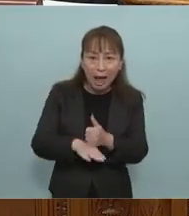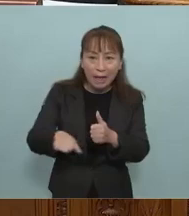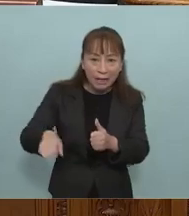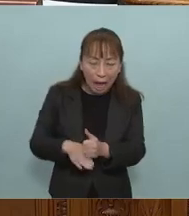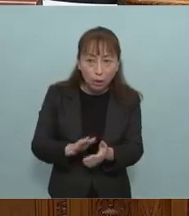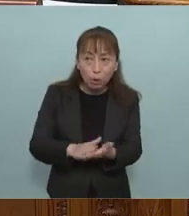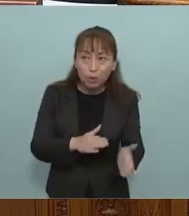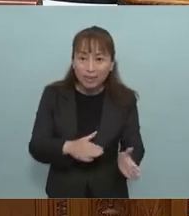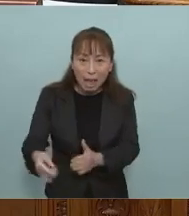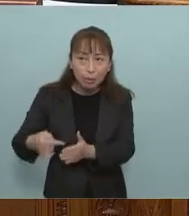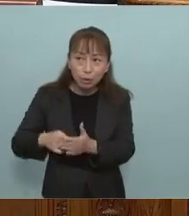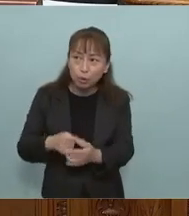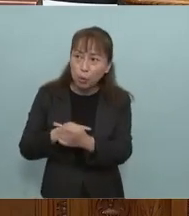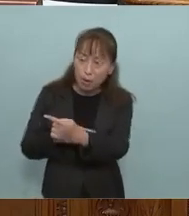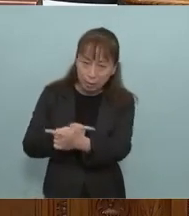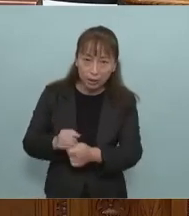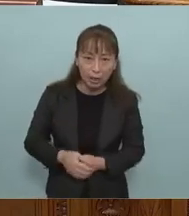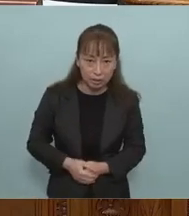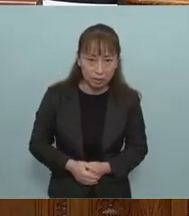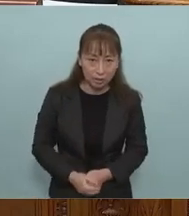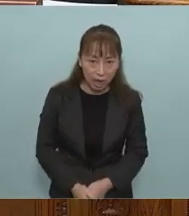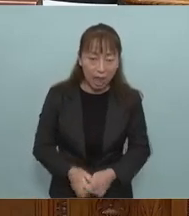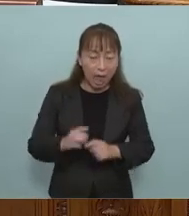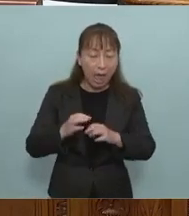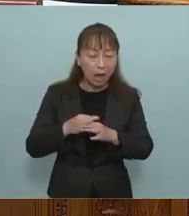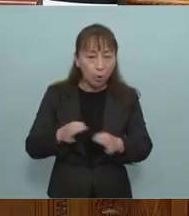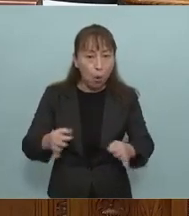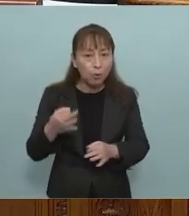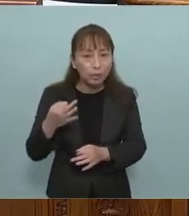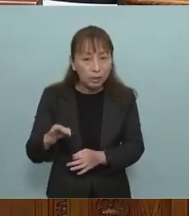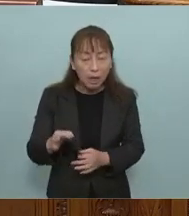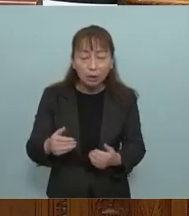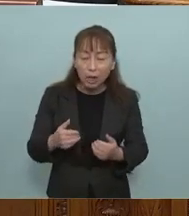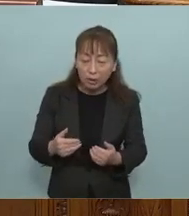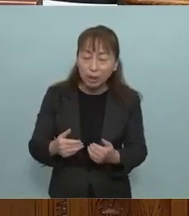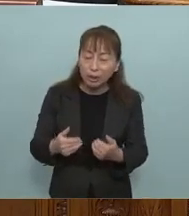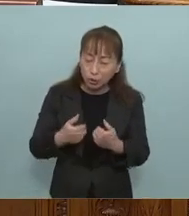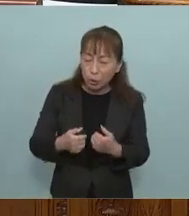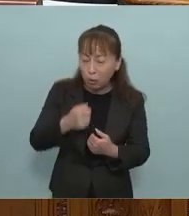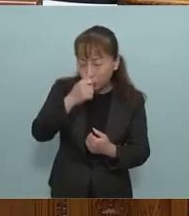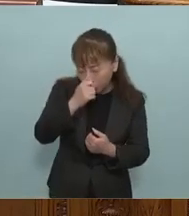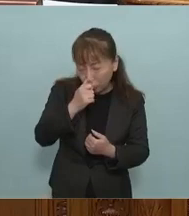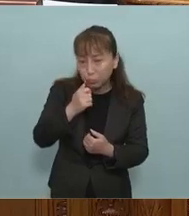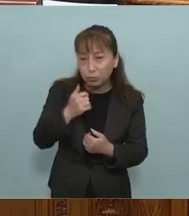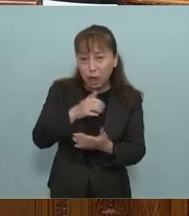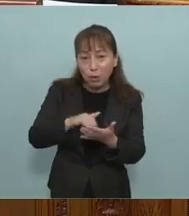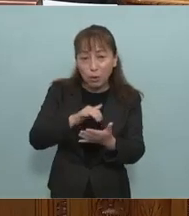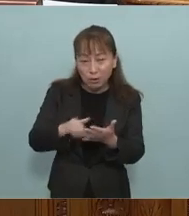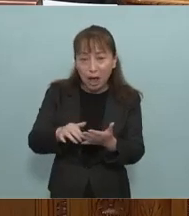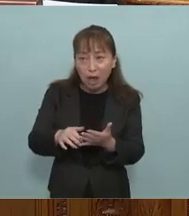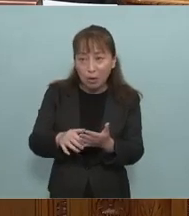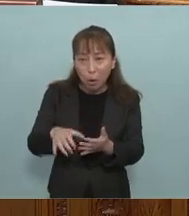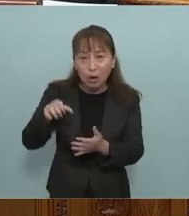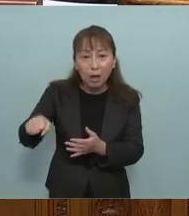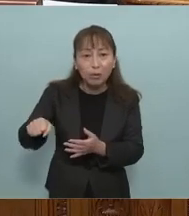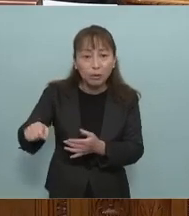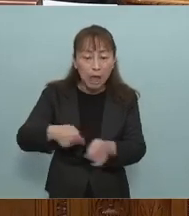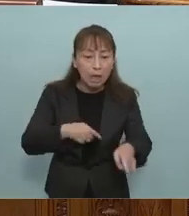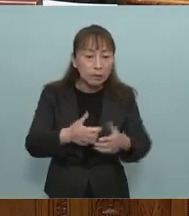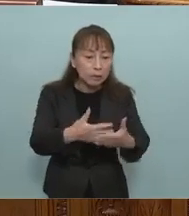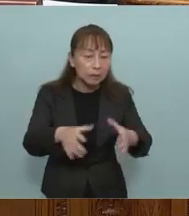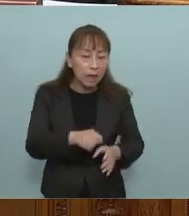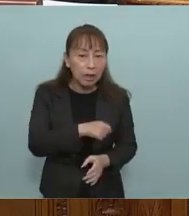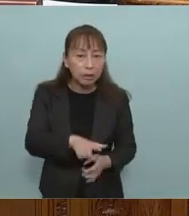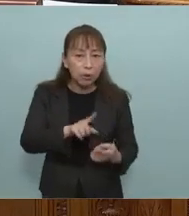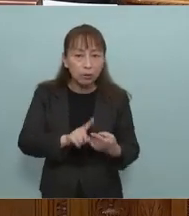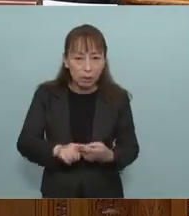のためにも、新たな交付金の創設など、必要十分な予算を確保するとともに、各自治体が意欲的